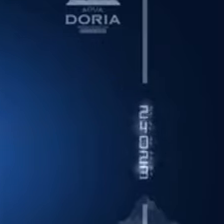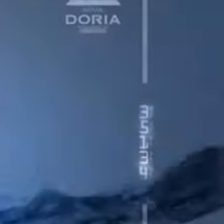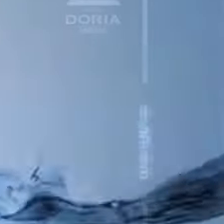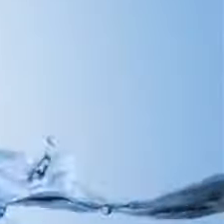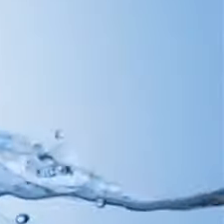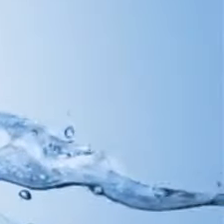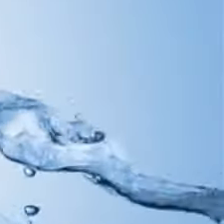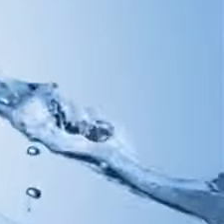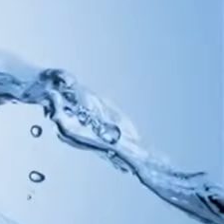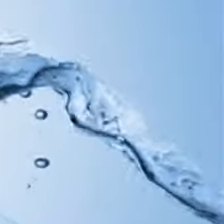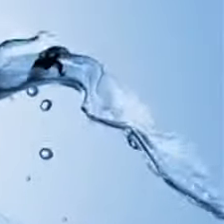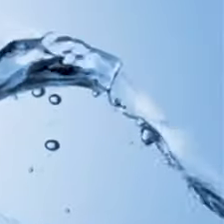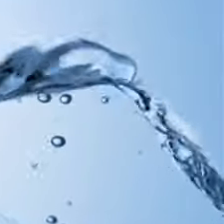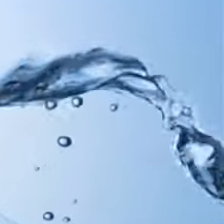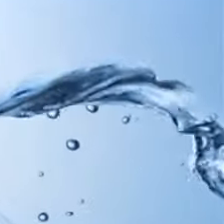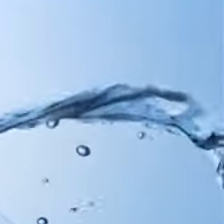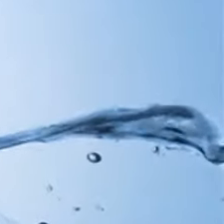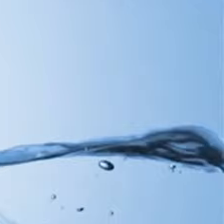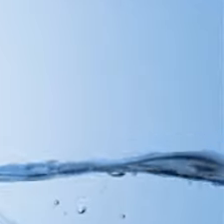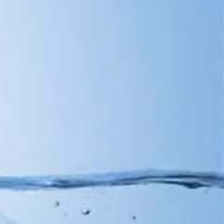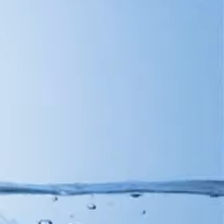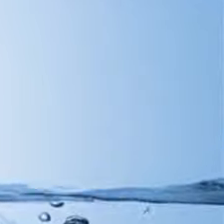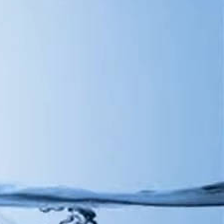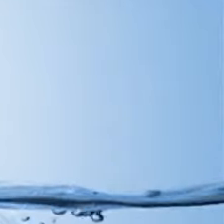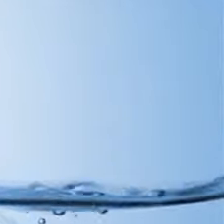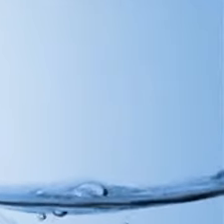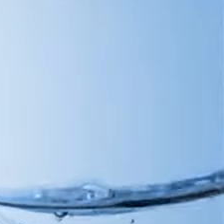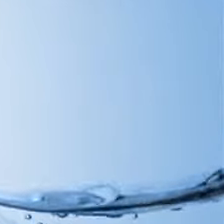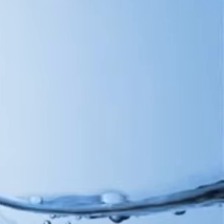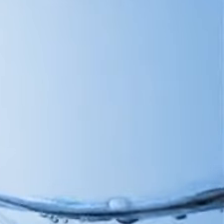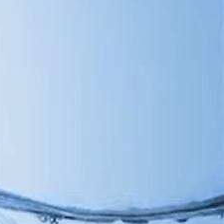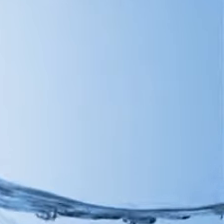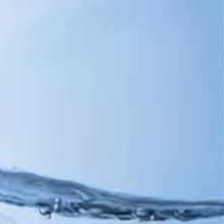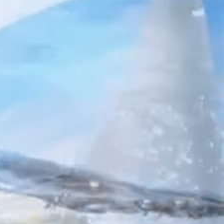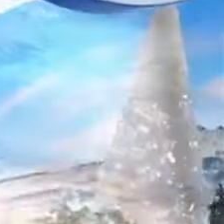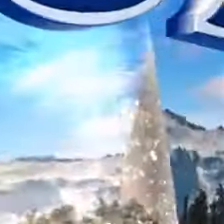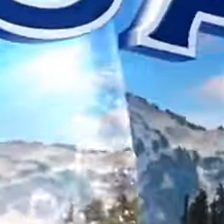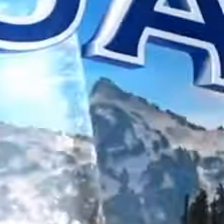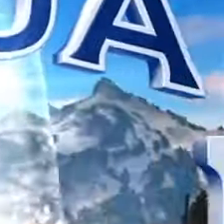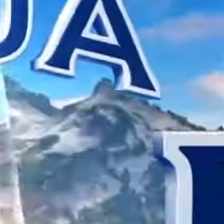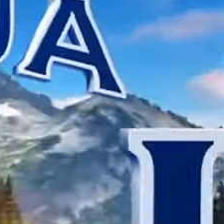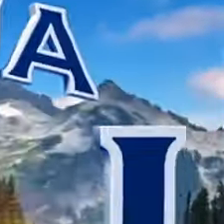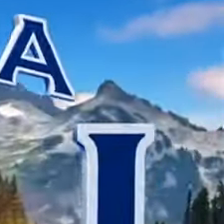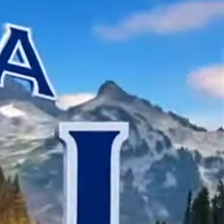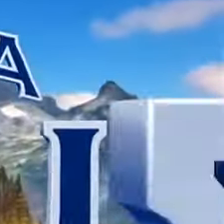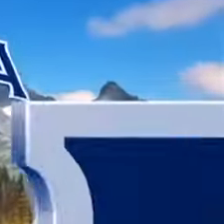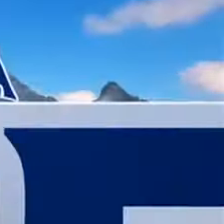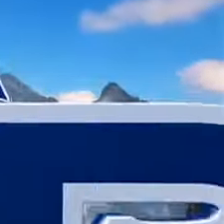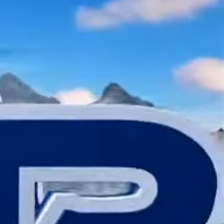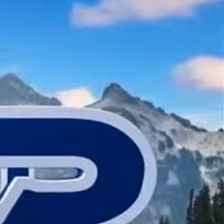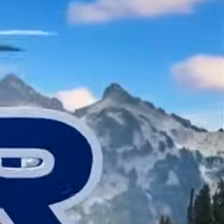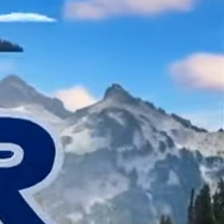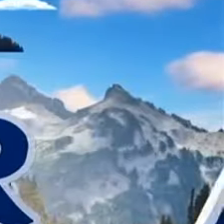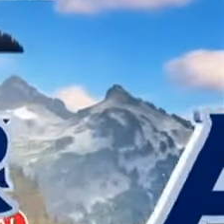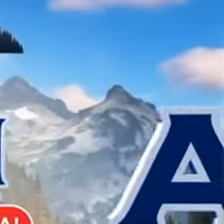zdravlje. Izvorska voda, bogata selenom, iz dubina netaknute prirode. Jačajte vaš imunni sistem na prirodan način jedinstvenim